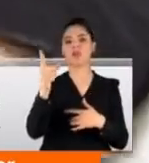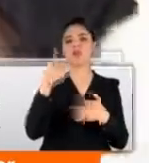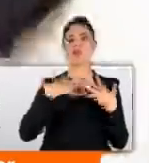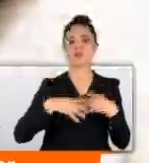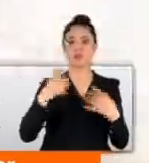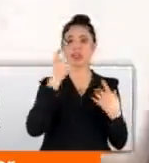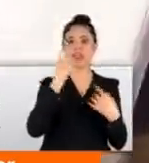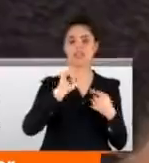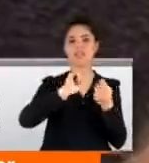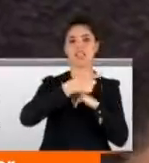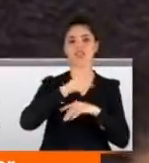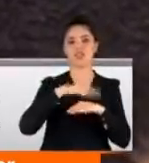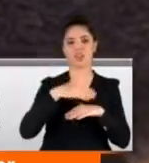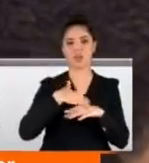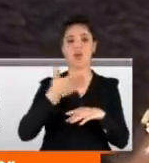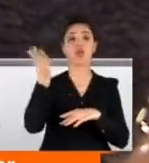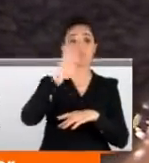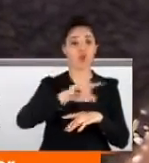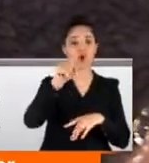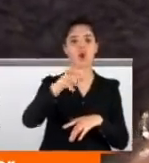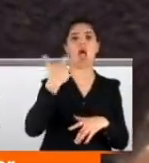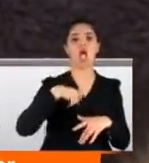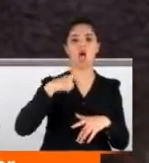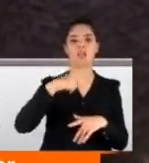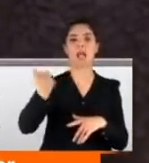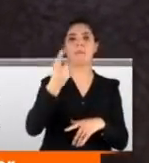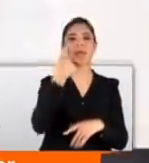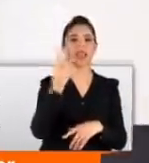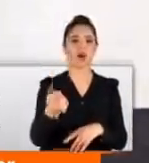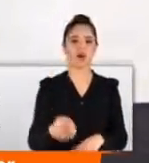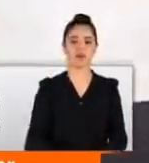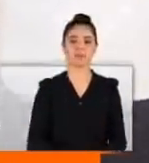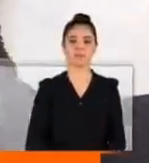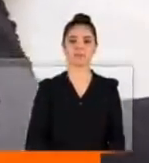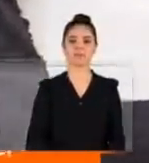metabolizma yaşını 20 yaşına getiriyoruz. Ardından da devreye özel cihazlar giriyor.